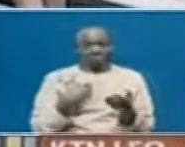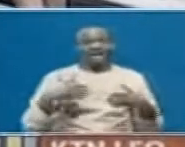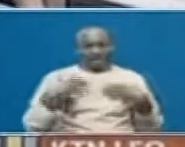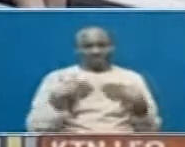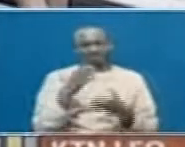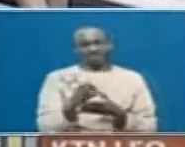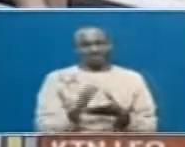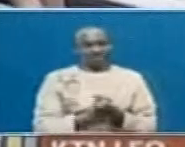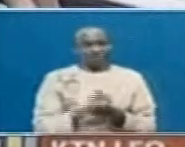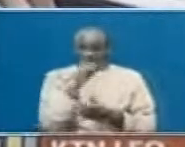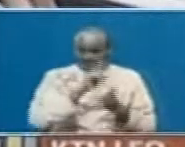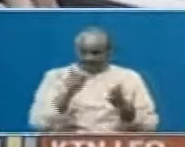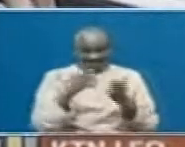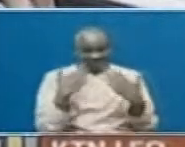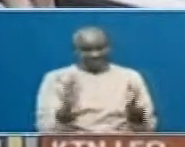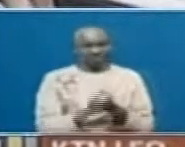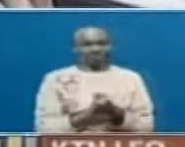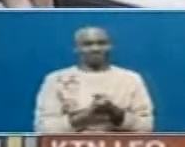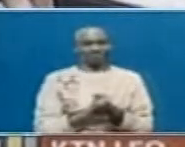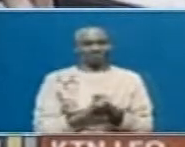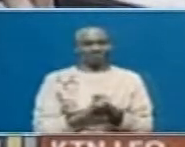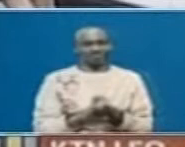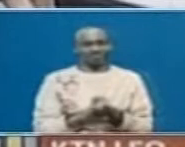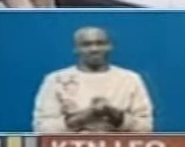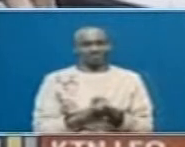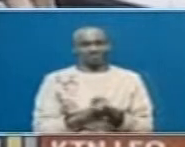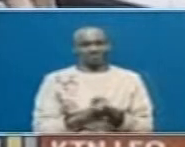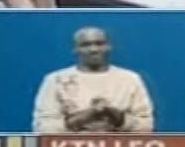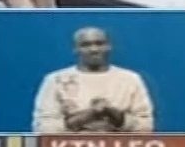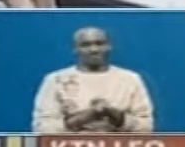Naam. Kidogo bana, baki dakika moja tu, muda umenipa kisomo.